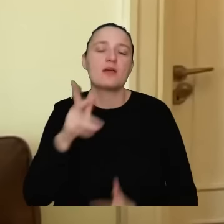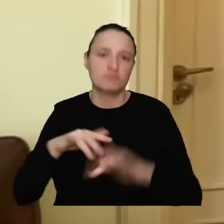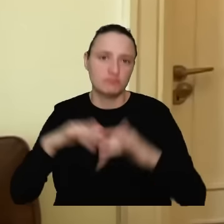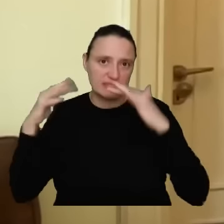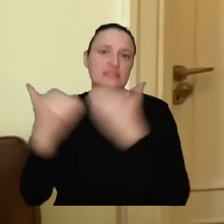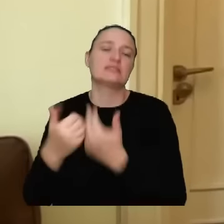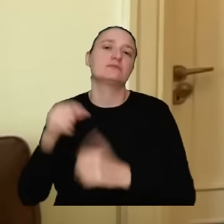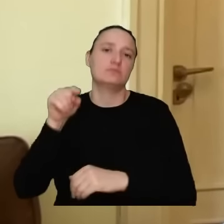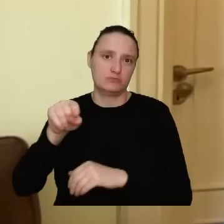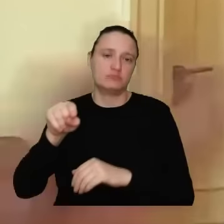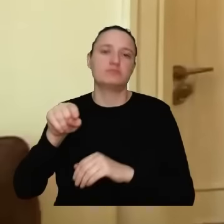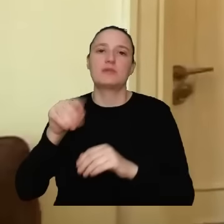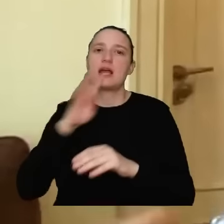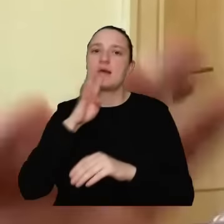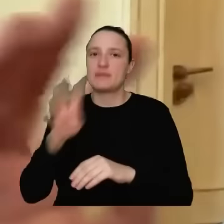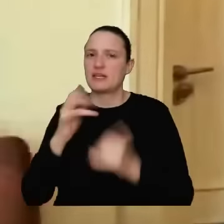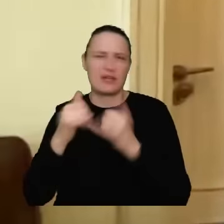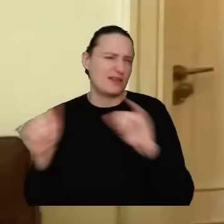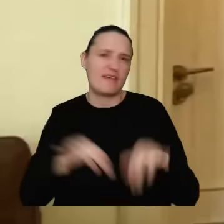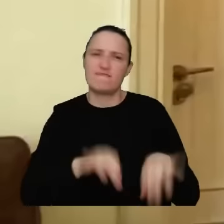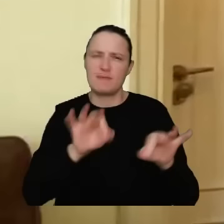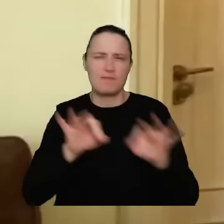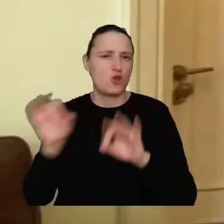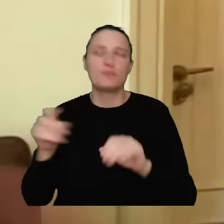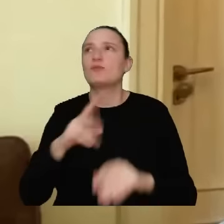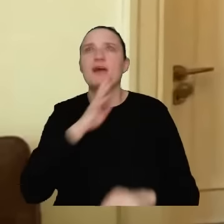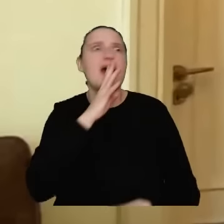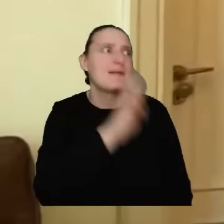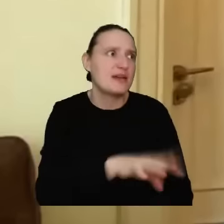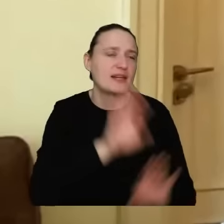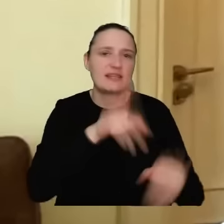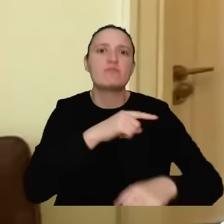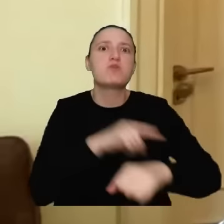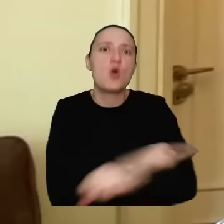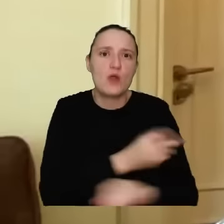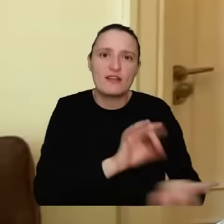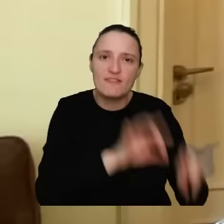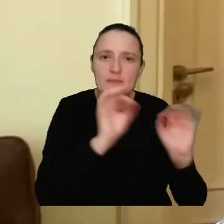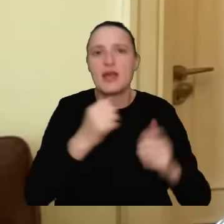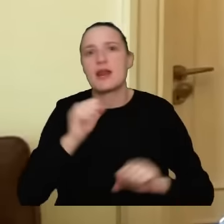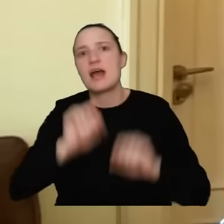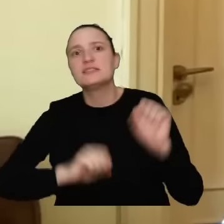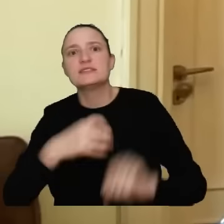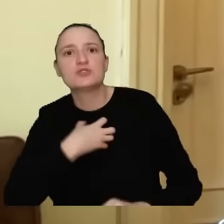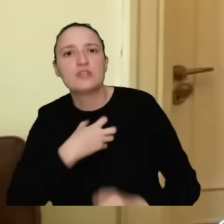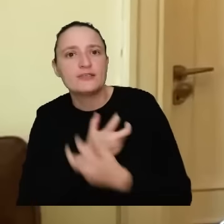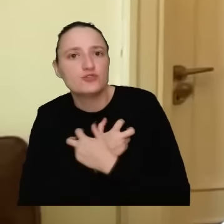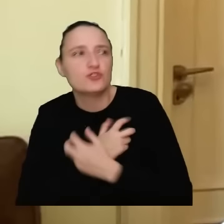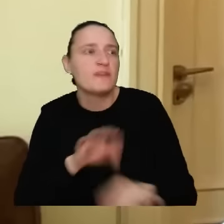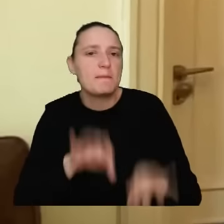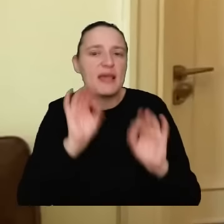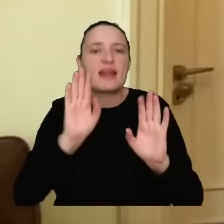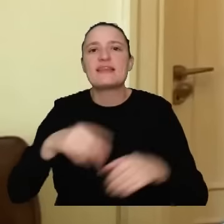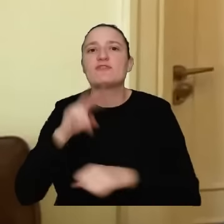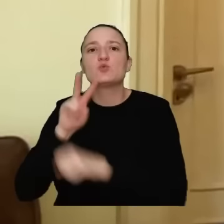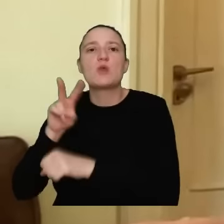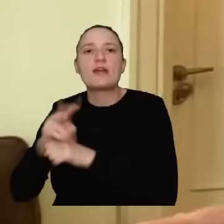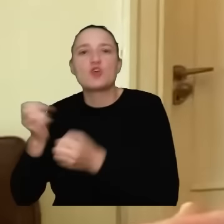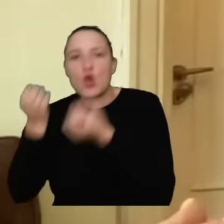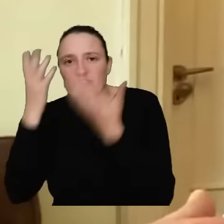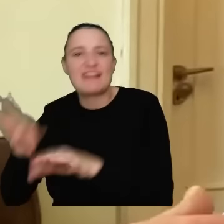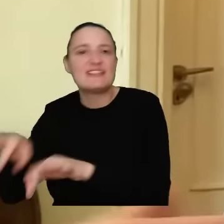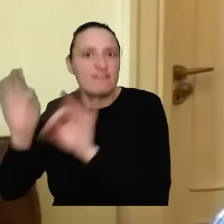Senatu, najróżniejszych innych wyborach. W Stanach wybiera się i prokuratorów, i sędziów, i kuratorów oświaty, etc., etc., więc